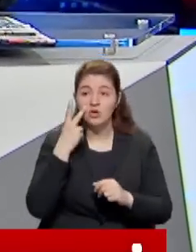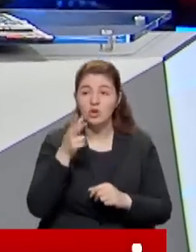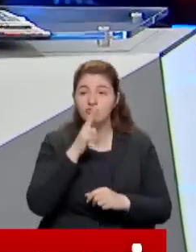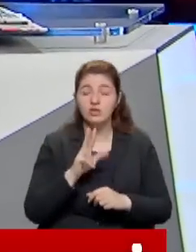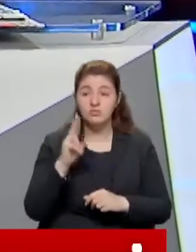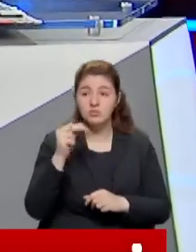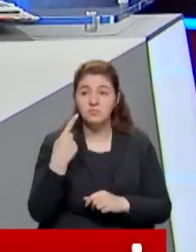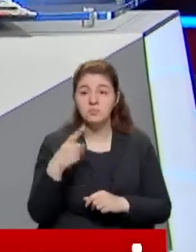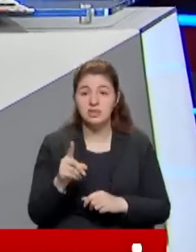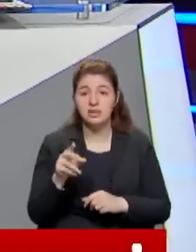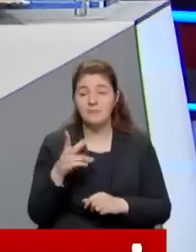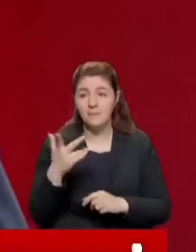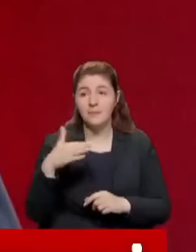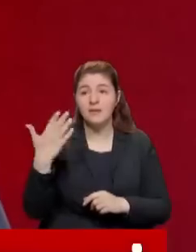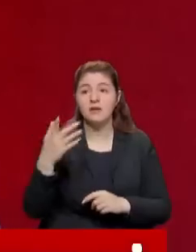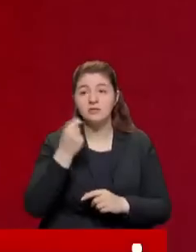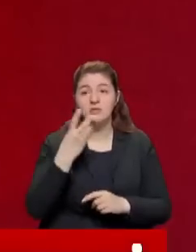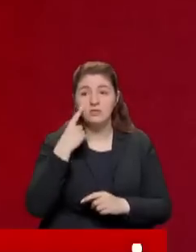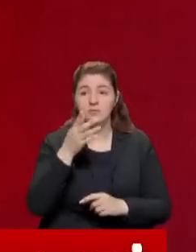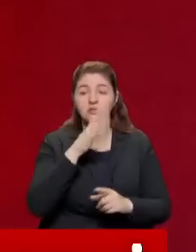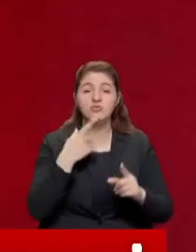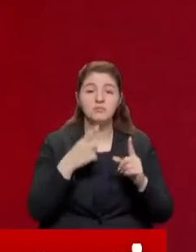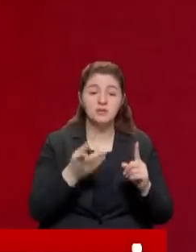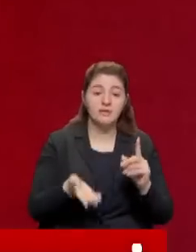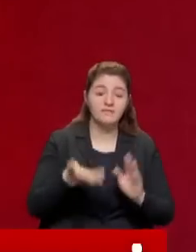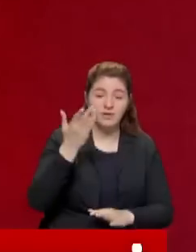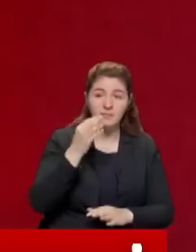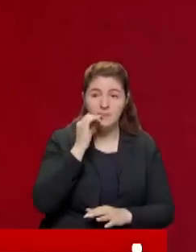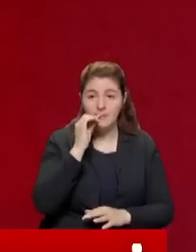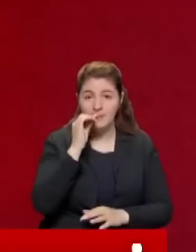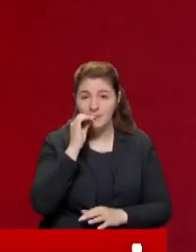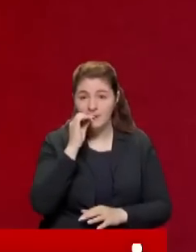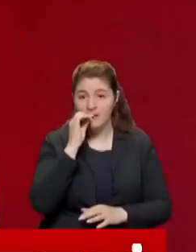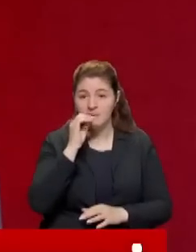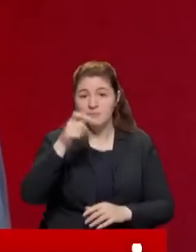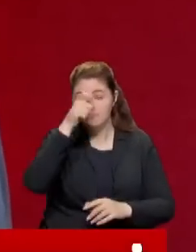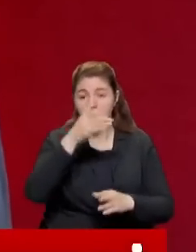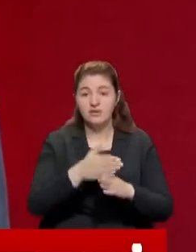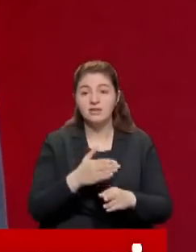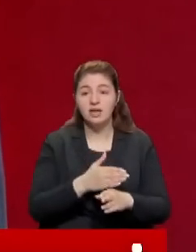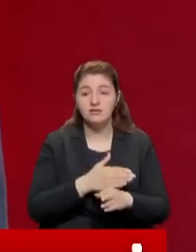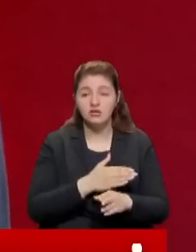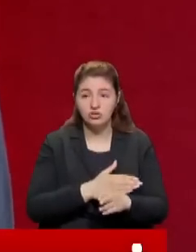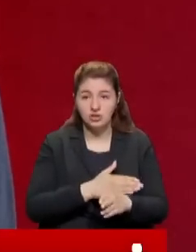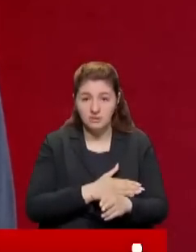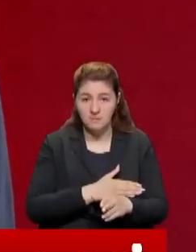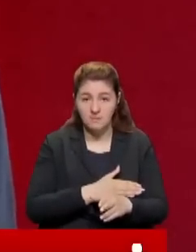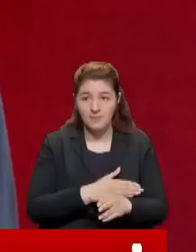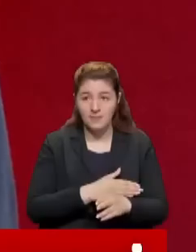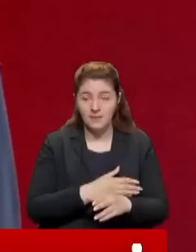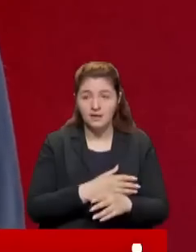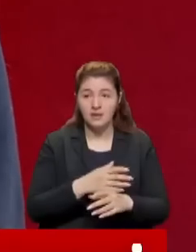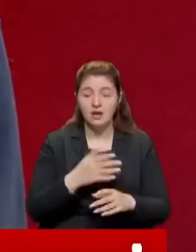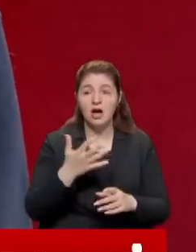370 bin civarında, bir başka sayıya göre 500 bini aşmış sayıda Türk vatandaşlığı